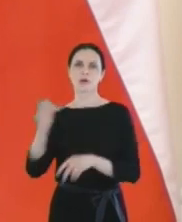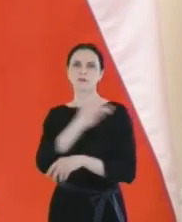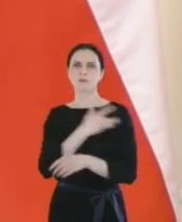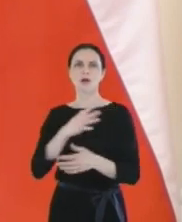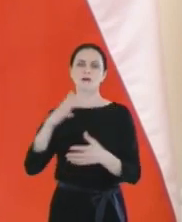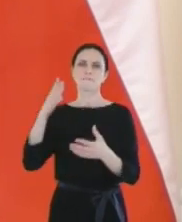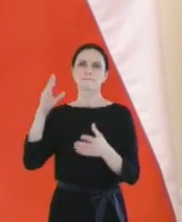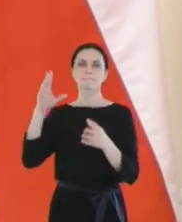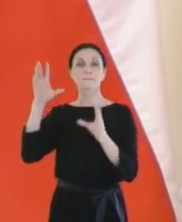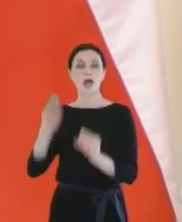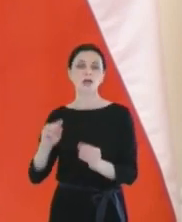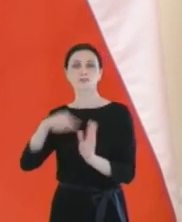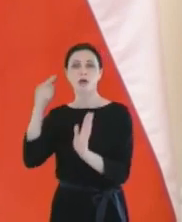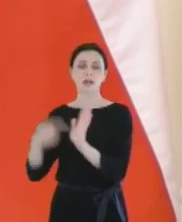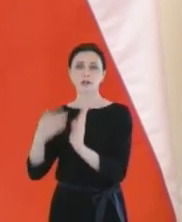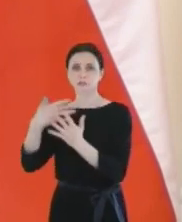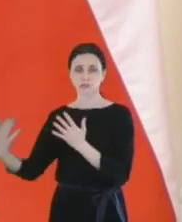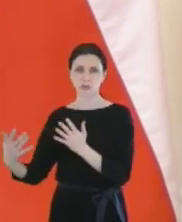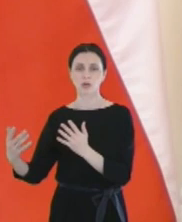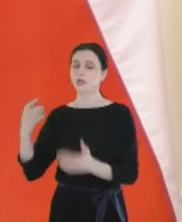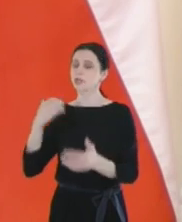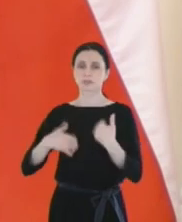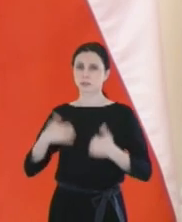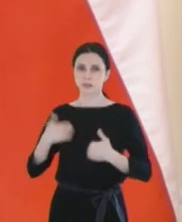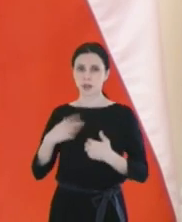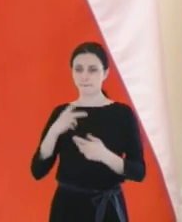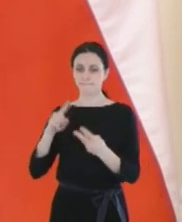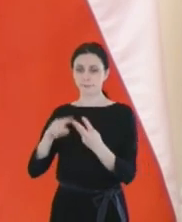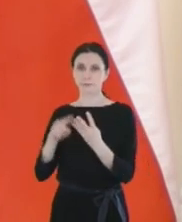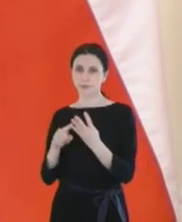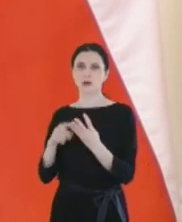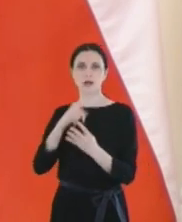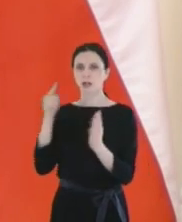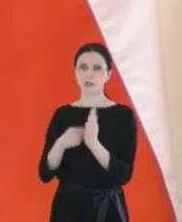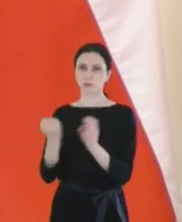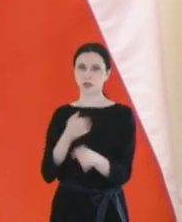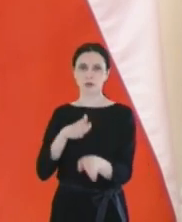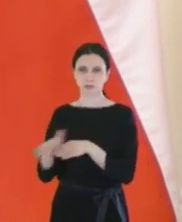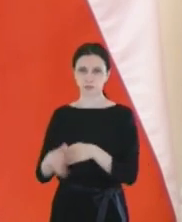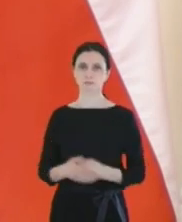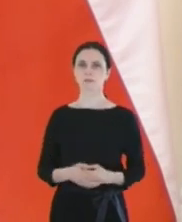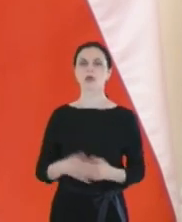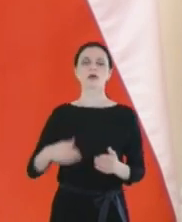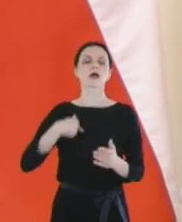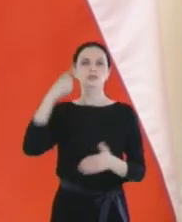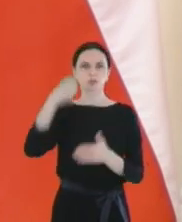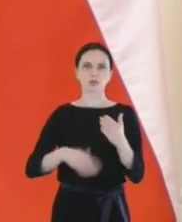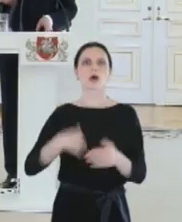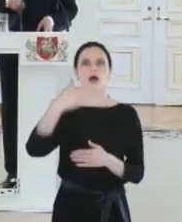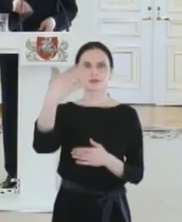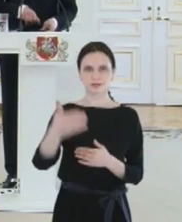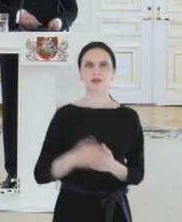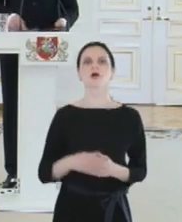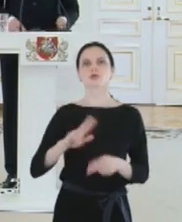nepriklausomybės mažinimo klausimus ir kiek galima greičiau reikia aptarti šios klausimus. Matau daug bendradarbiavimo galimybių ateityje. Ačiū Jums dar kartelį,